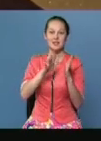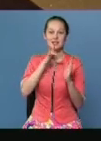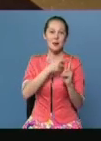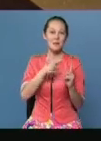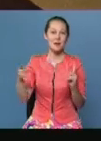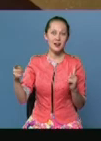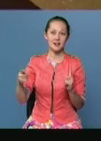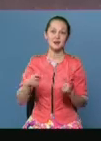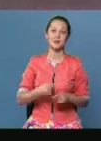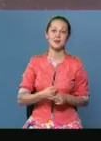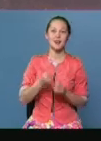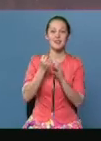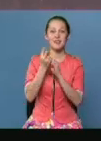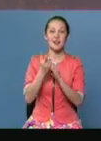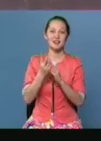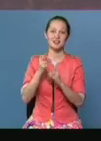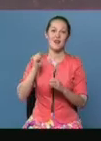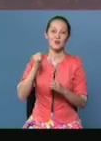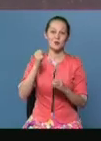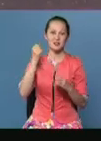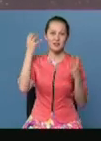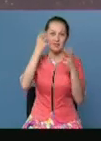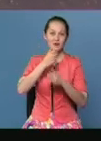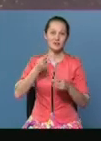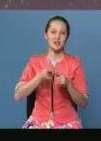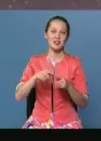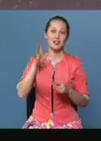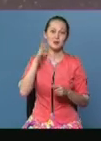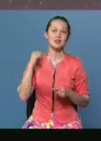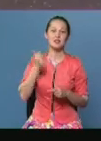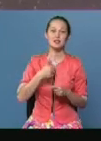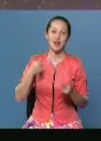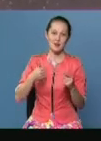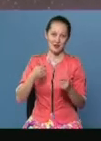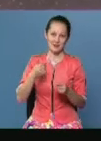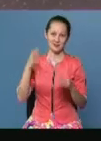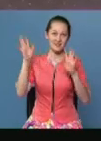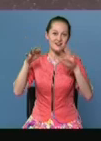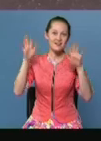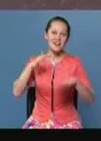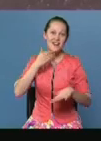ночь на 12 августа претендует на звание самой романтичной этого лета. Мария Шершова,